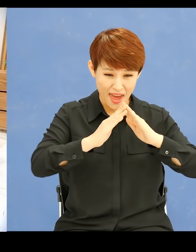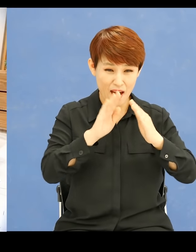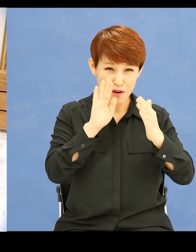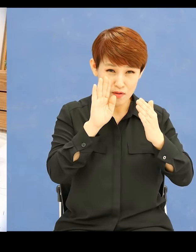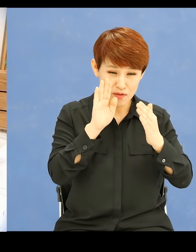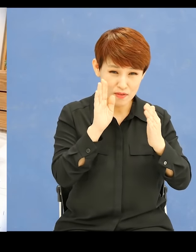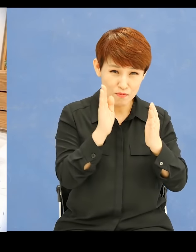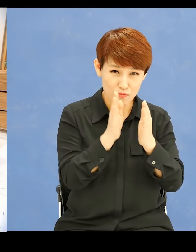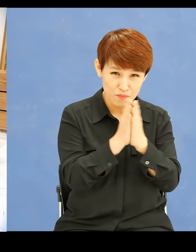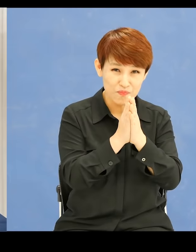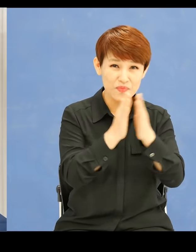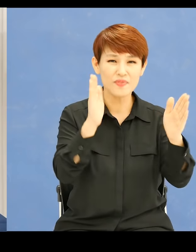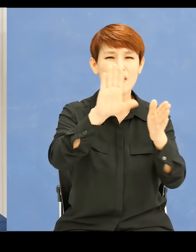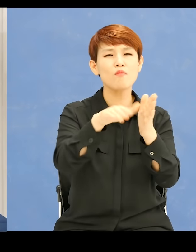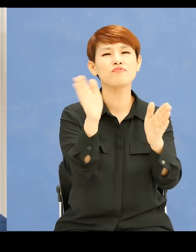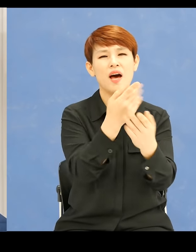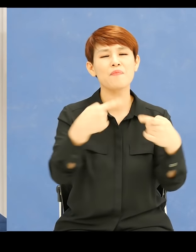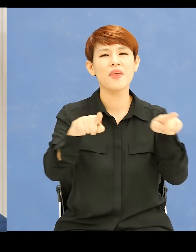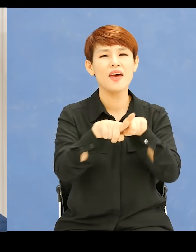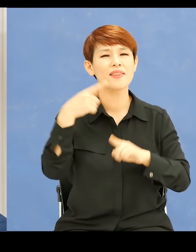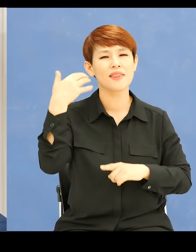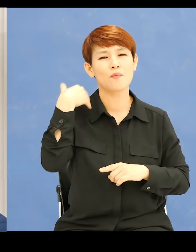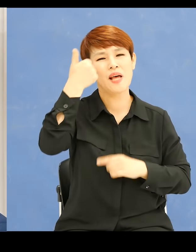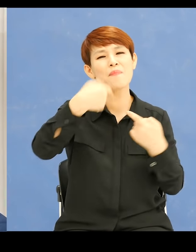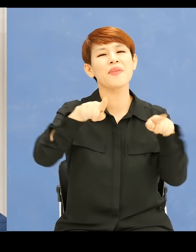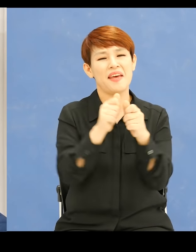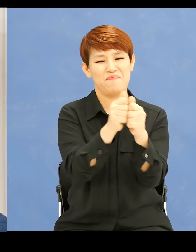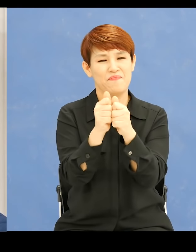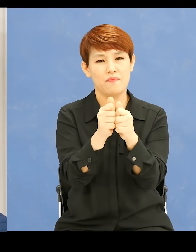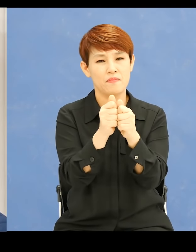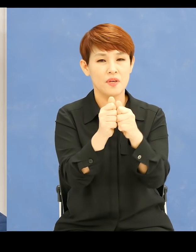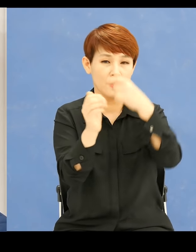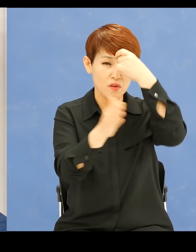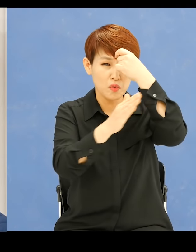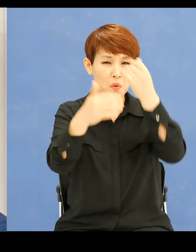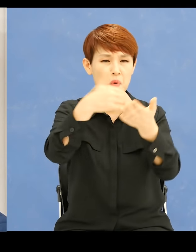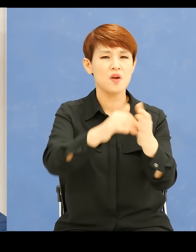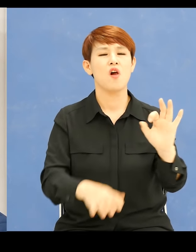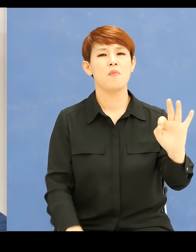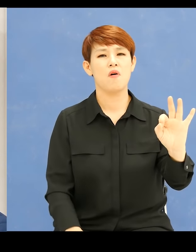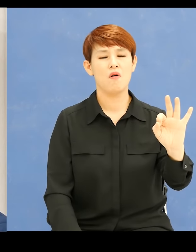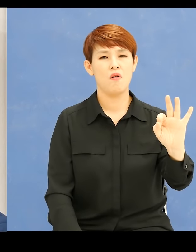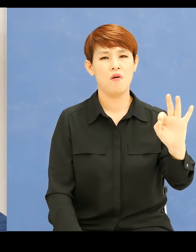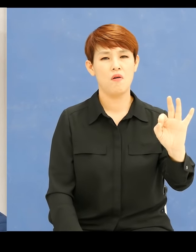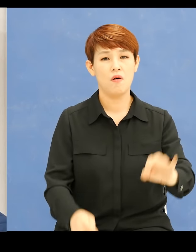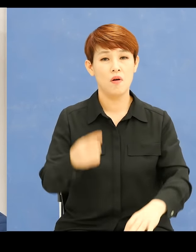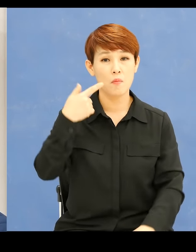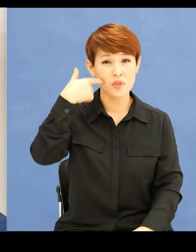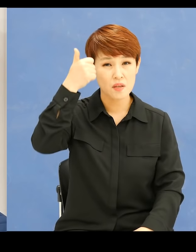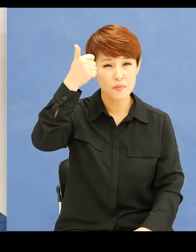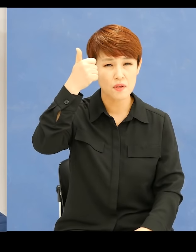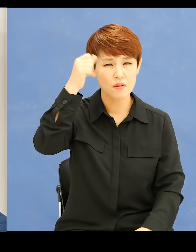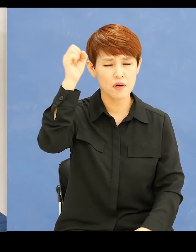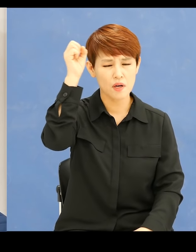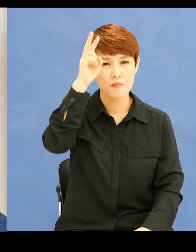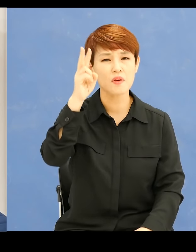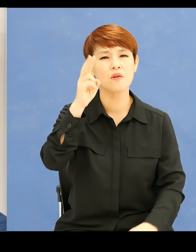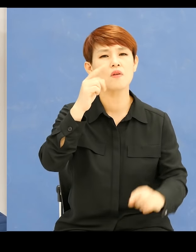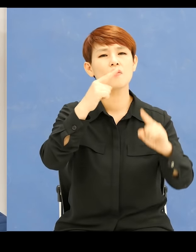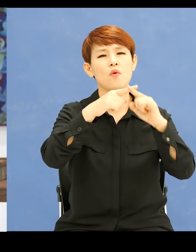목사님하고 같이 있었고 네. 한 10명, 열 몇 명 남아있던 교회였는데 갑자기 목사님이 이제